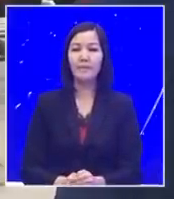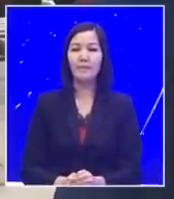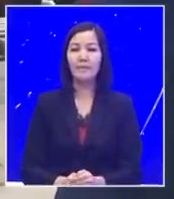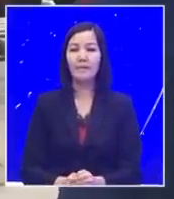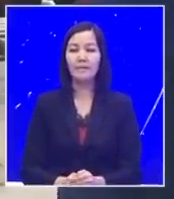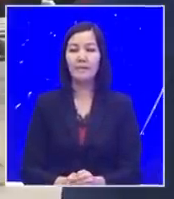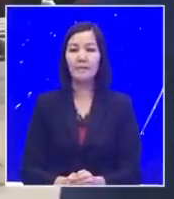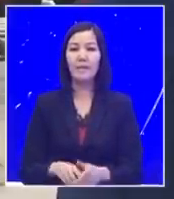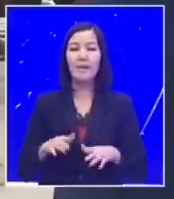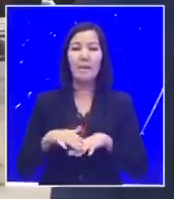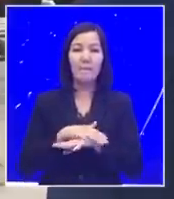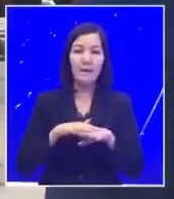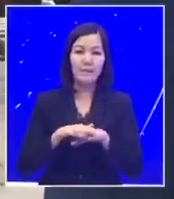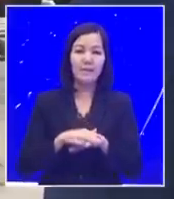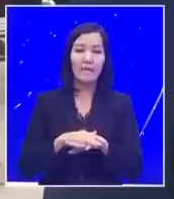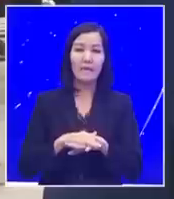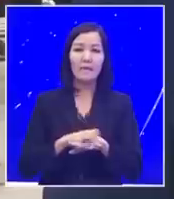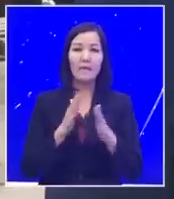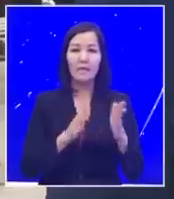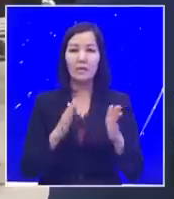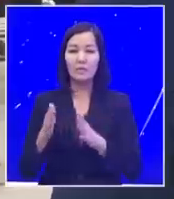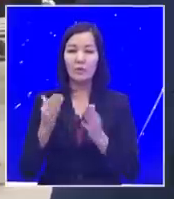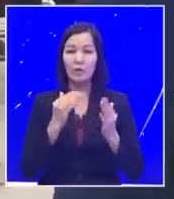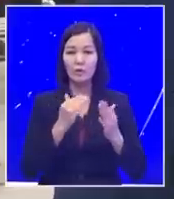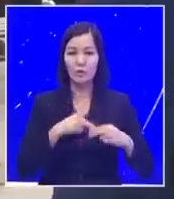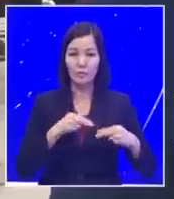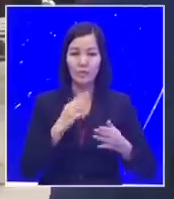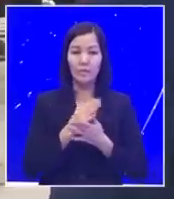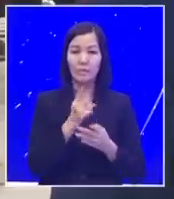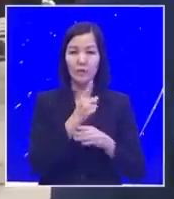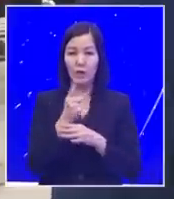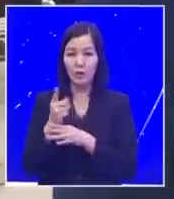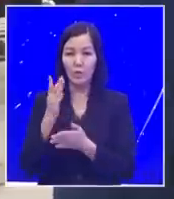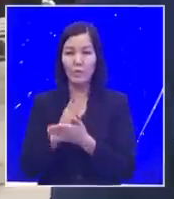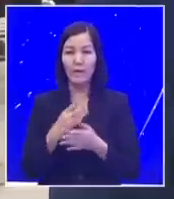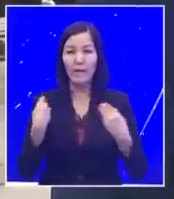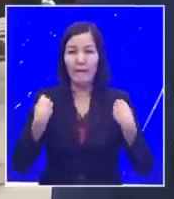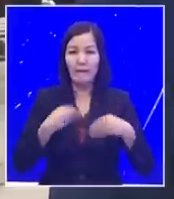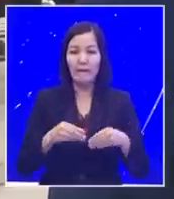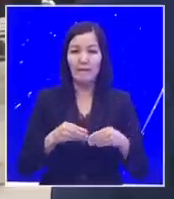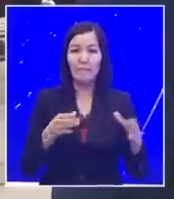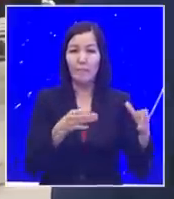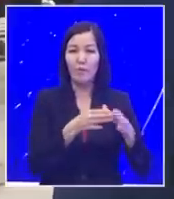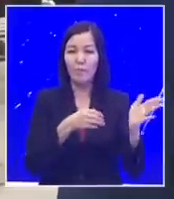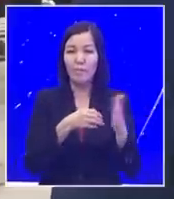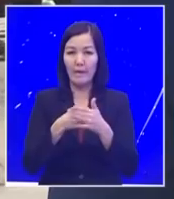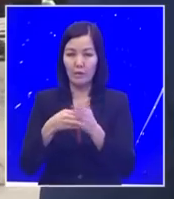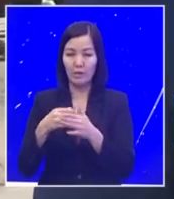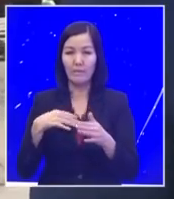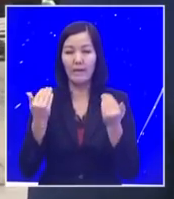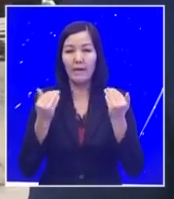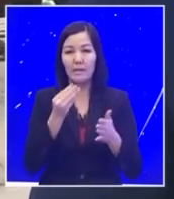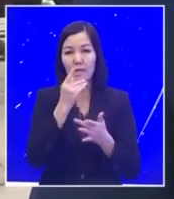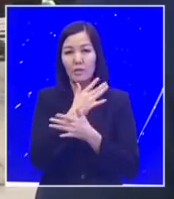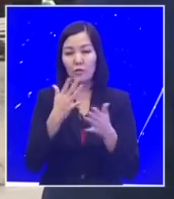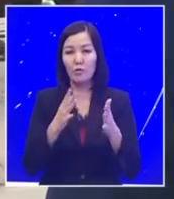штатном режиме. Алтын Орда базары штаттық режимде жұмыс істеп тұр. Біраз шектеу қойдық. Киім сататын бөлімдерді жауып тастадық. Қазір тек азық-түлік